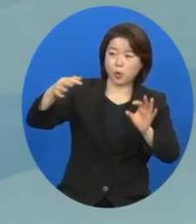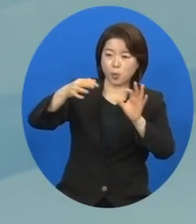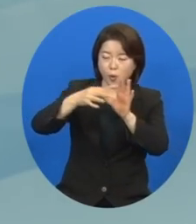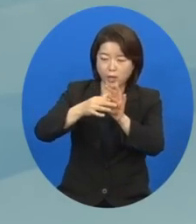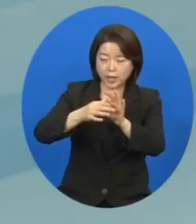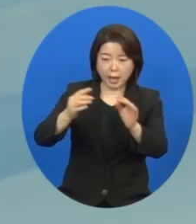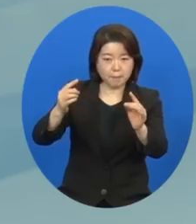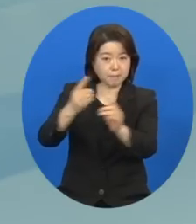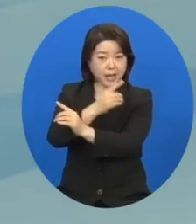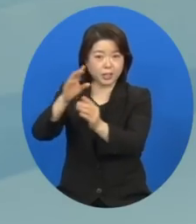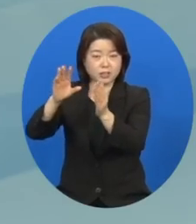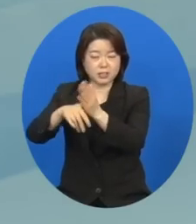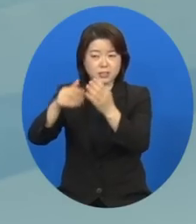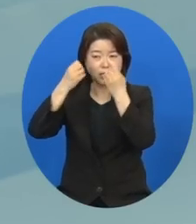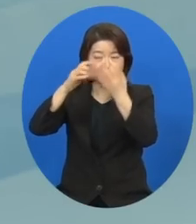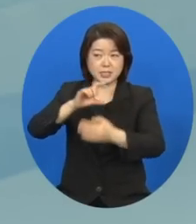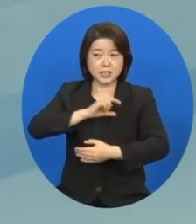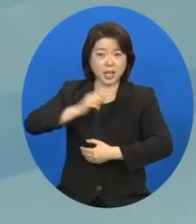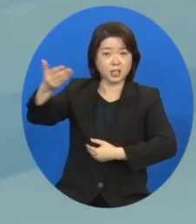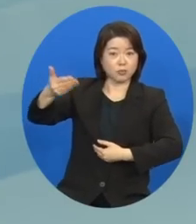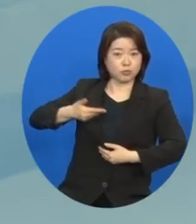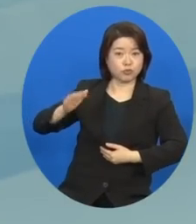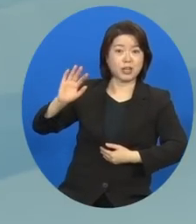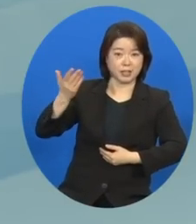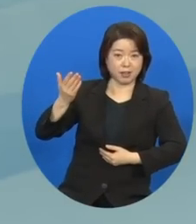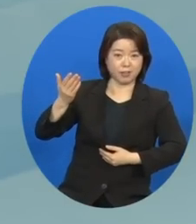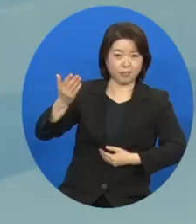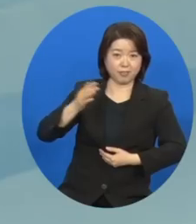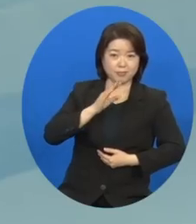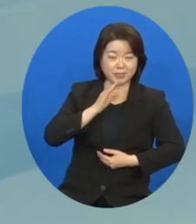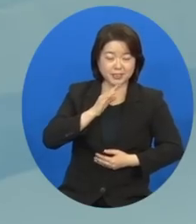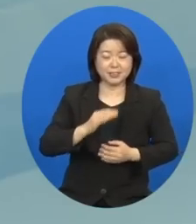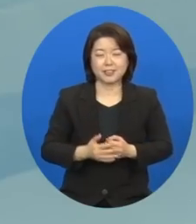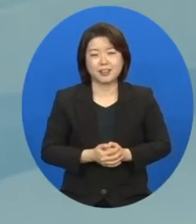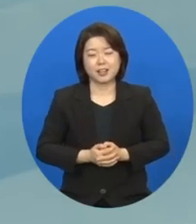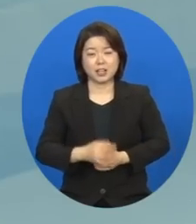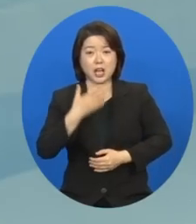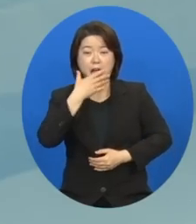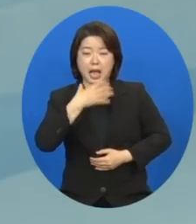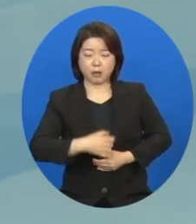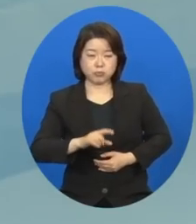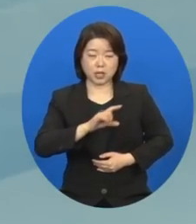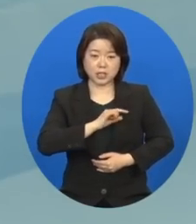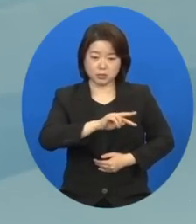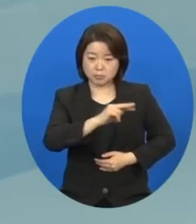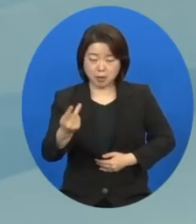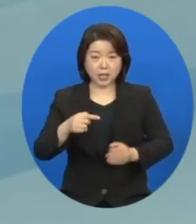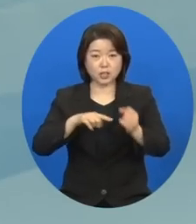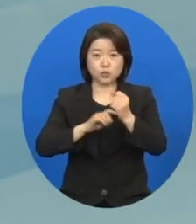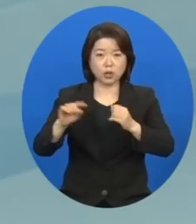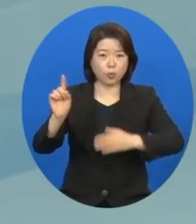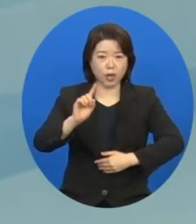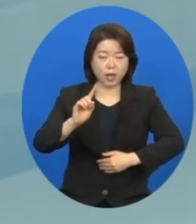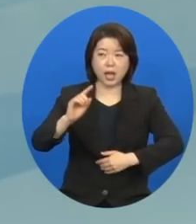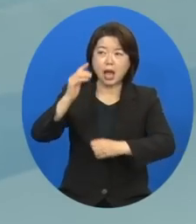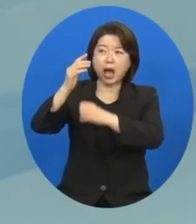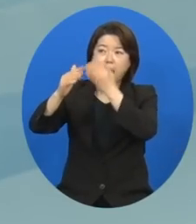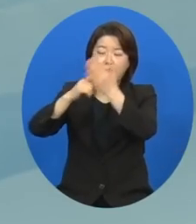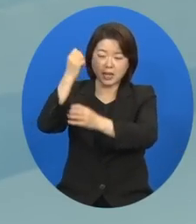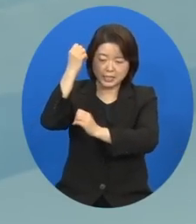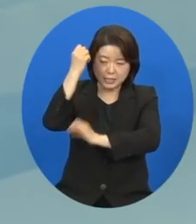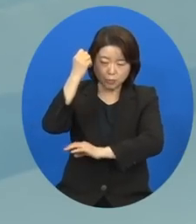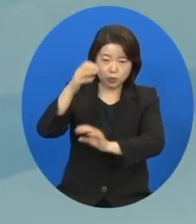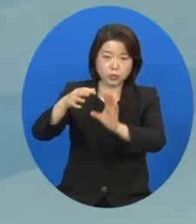바뀌었을 때 새 이름이 주어지게 되죠. 그래서 지금 아브라함의 이름이 바뀐 이유가 하나님과의 근본적인 관계가 지금